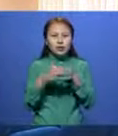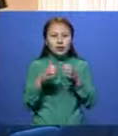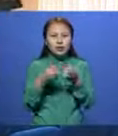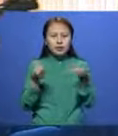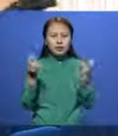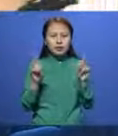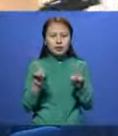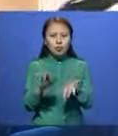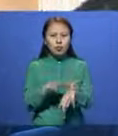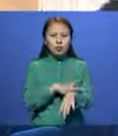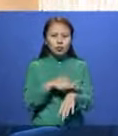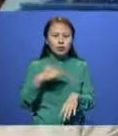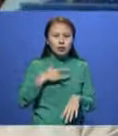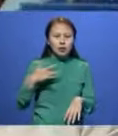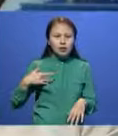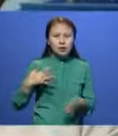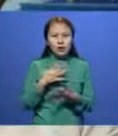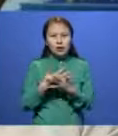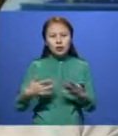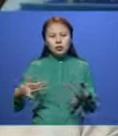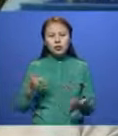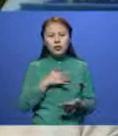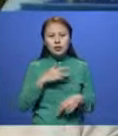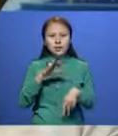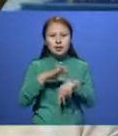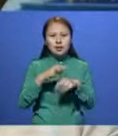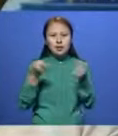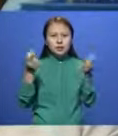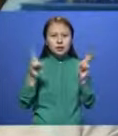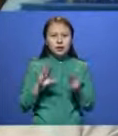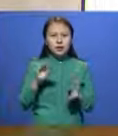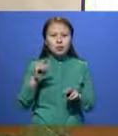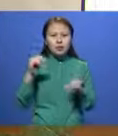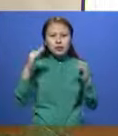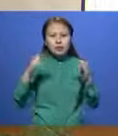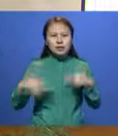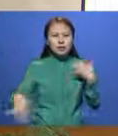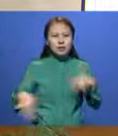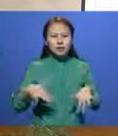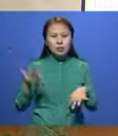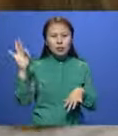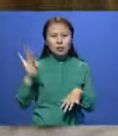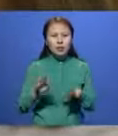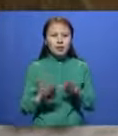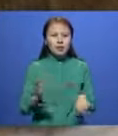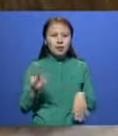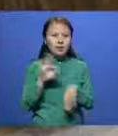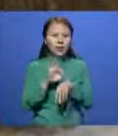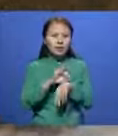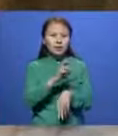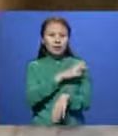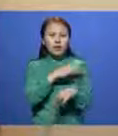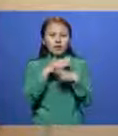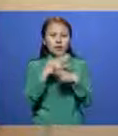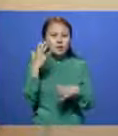яғни созылмалы өкпе, жүрек қан тамырлары ауруларымен ауыратын адамдарға, иммунитеті төмен және жиі ауыратын балаларға, медицина қызметкерлері